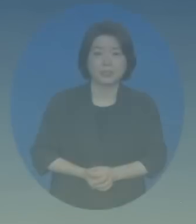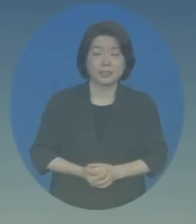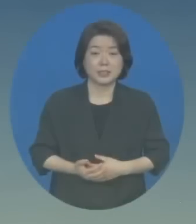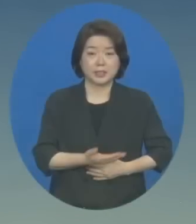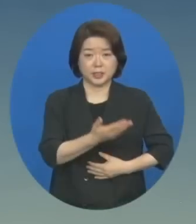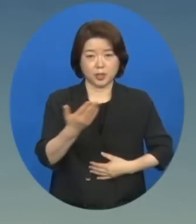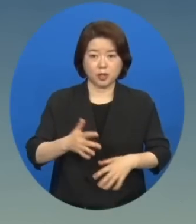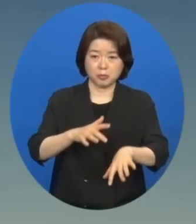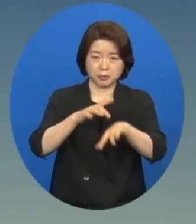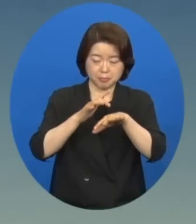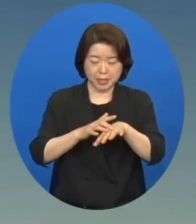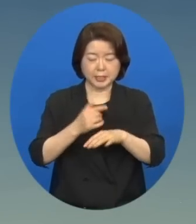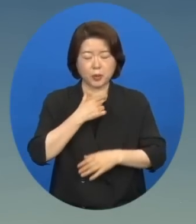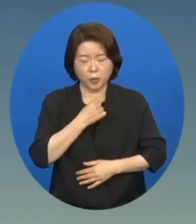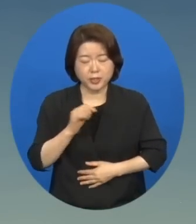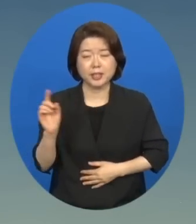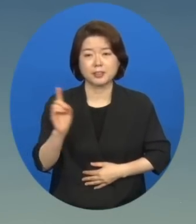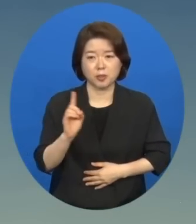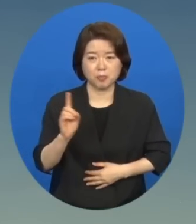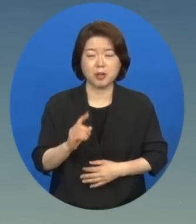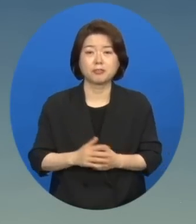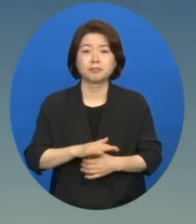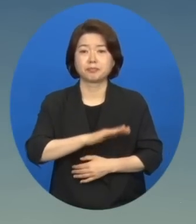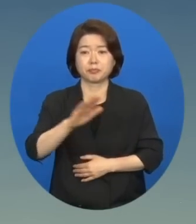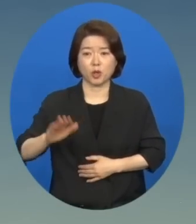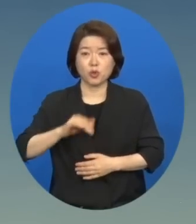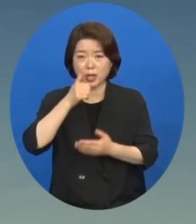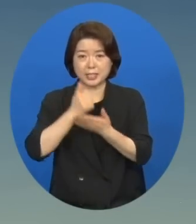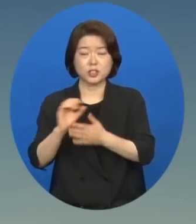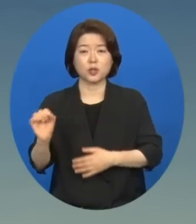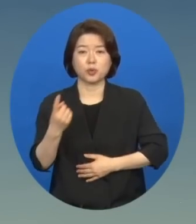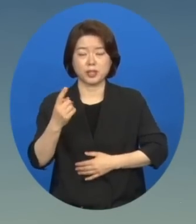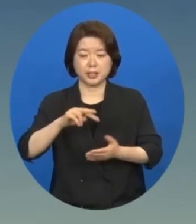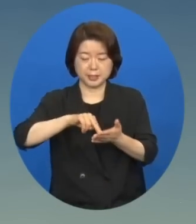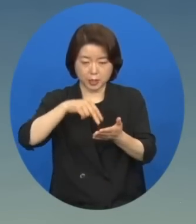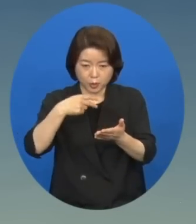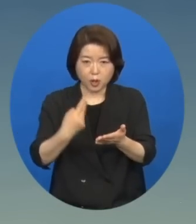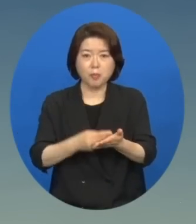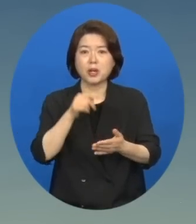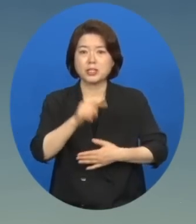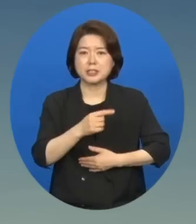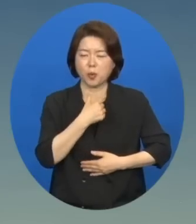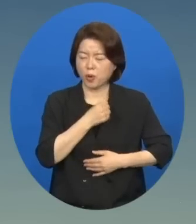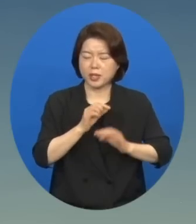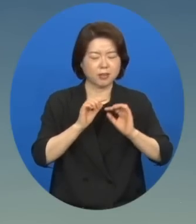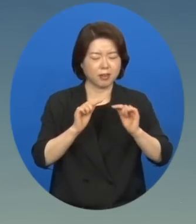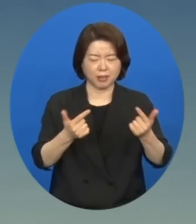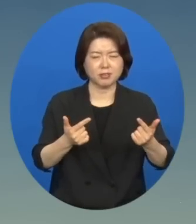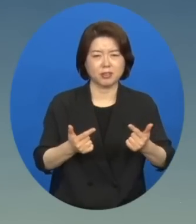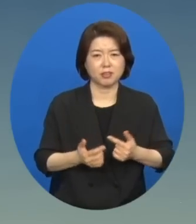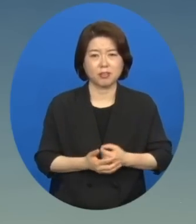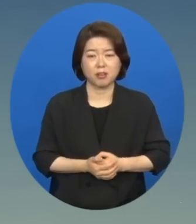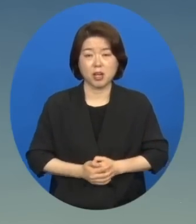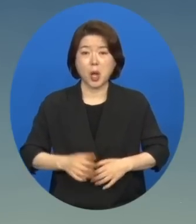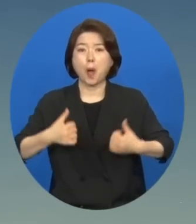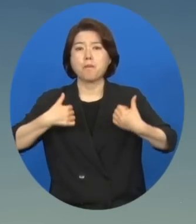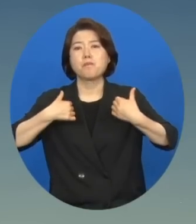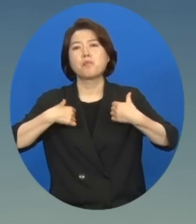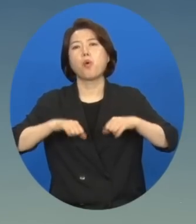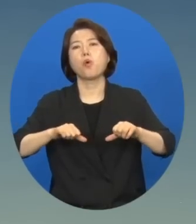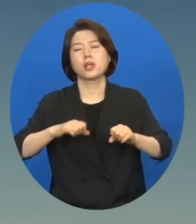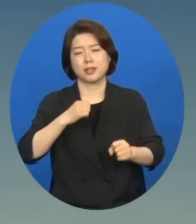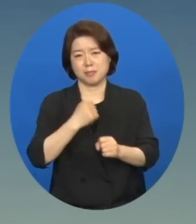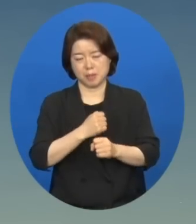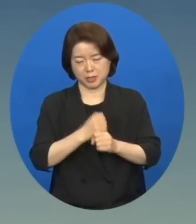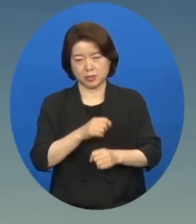여러분, 마귀가 노리는 것은 우리가 죄로 인하여 넘어지는 것을 노리는 게 아니고요, 포기하게 만드는